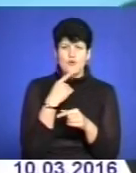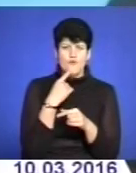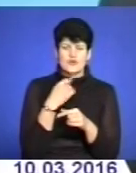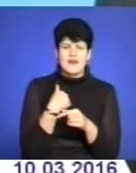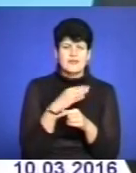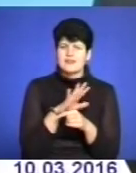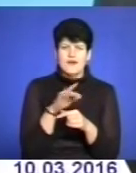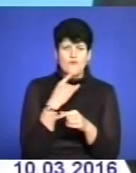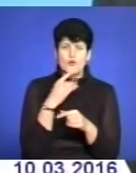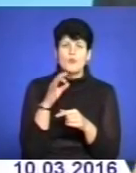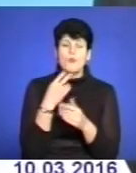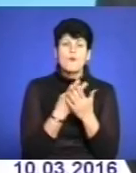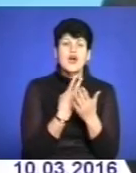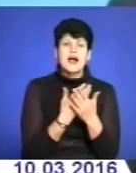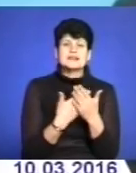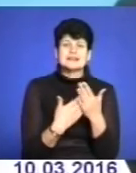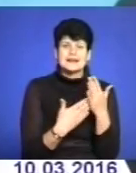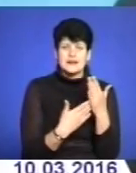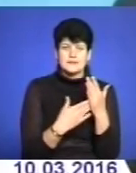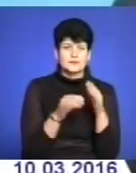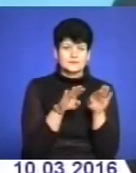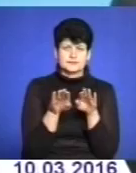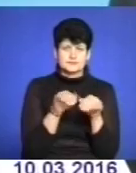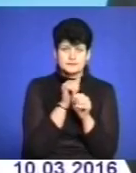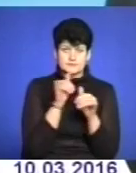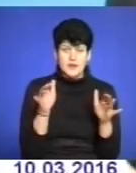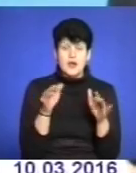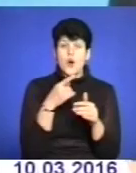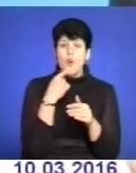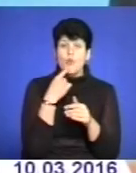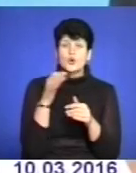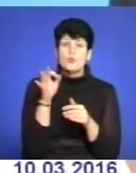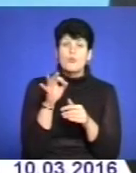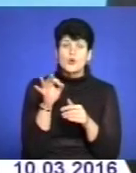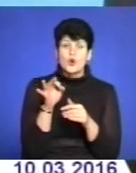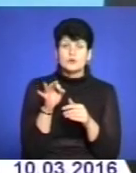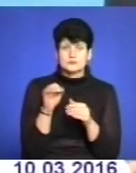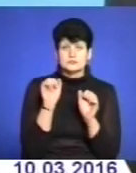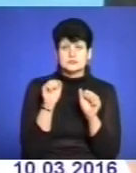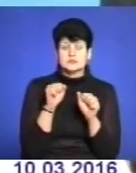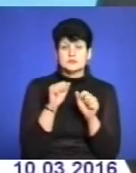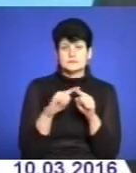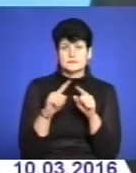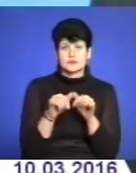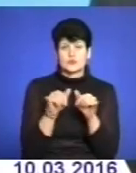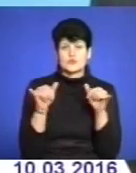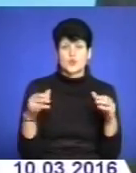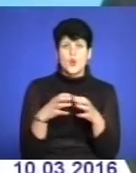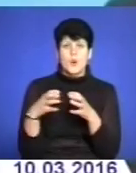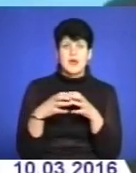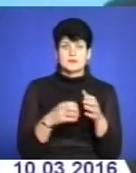Я не говорю по показниках, бо показники не співмірні, але говорю про темпи розвитку громад.